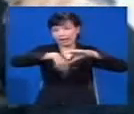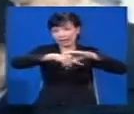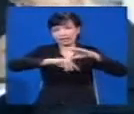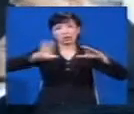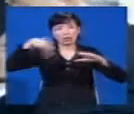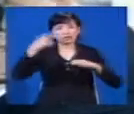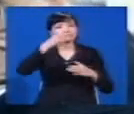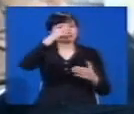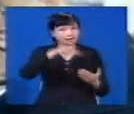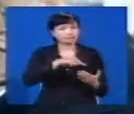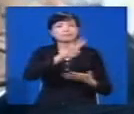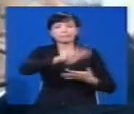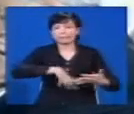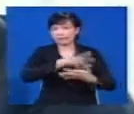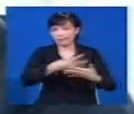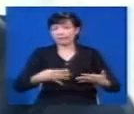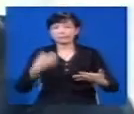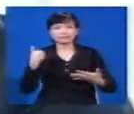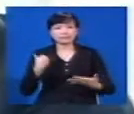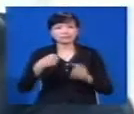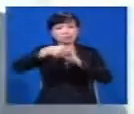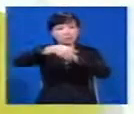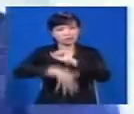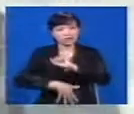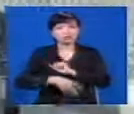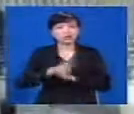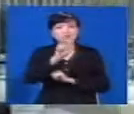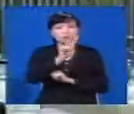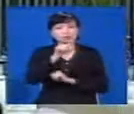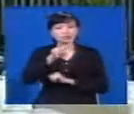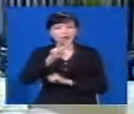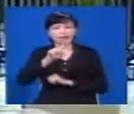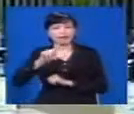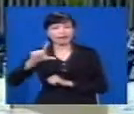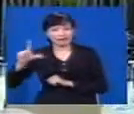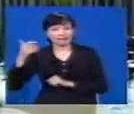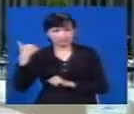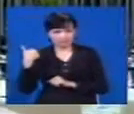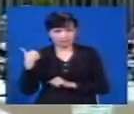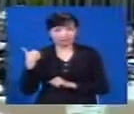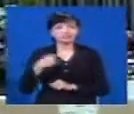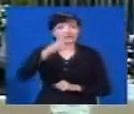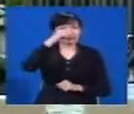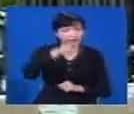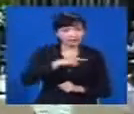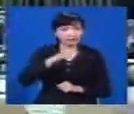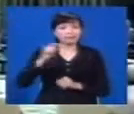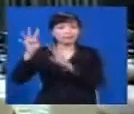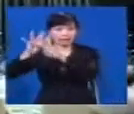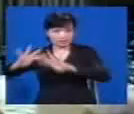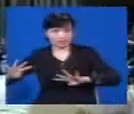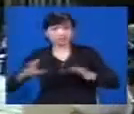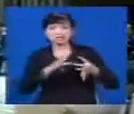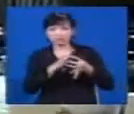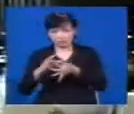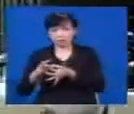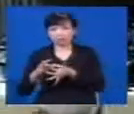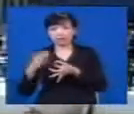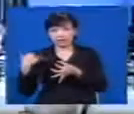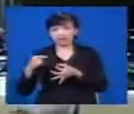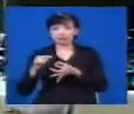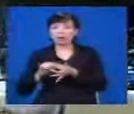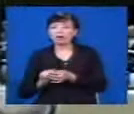ไทยจึงมีแผนการลงทุนโครงสร้างพื้นฐาน2ล้านล้านบาทซึ่งไม่เชื่อมโยงแต่เฉพาะไทยกับอาเซียนและต่อไปยังภูมิภาคอื่นเท่